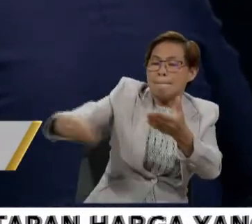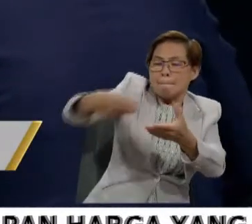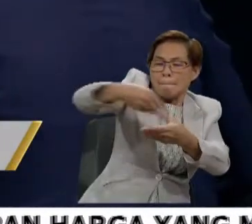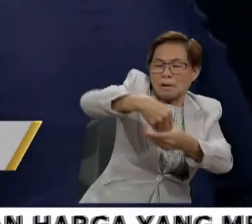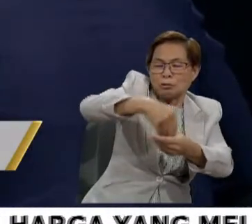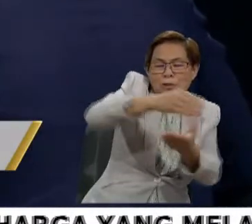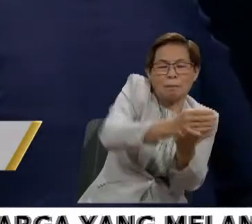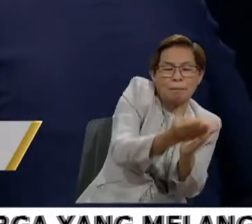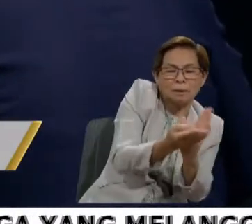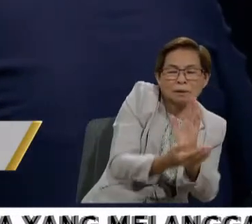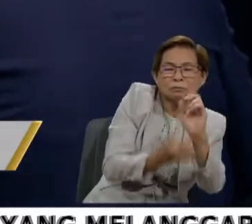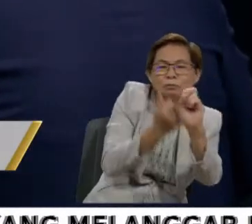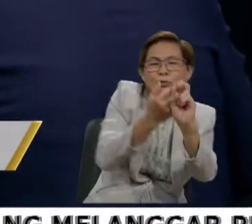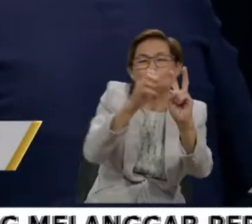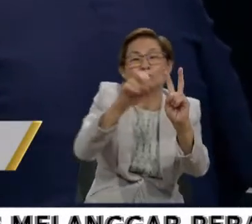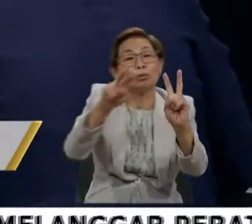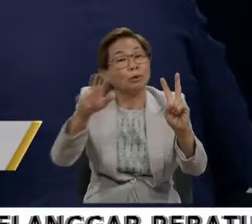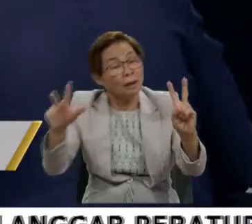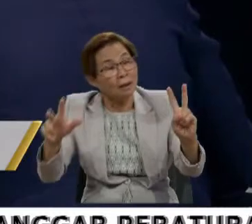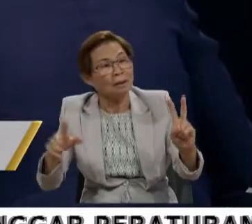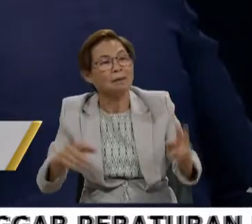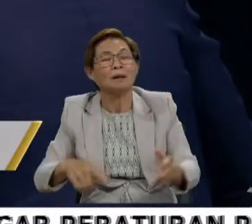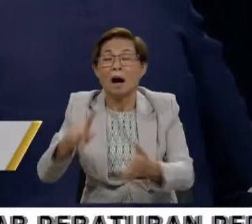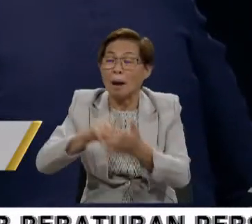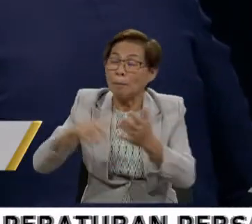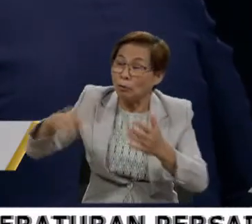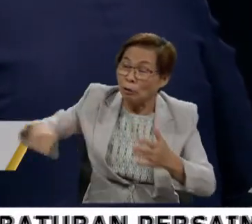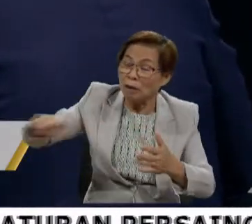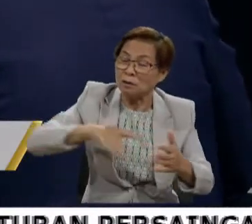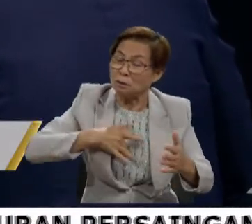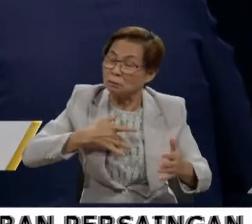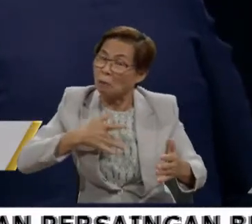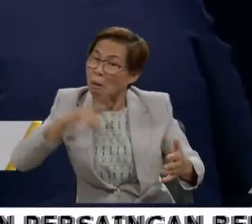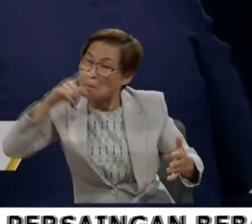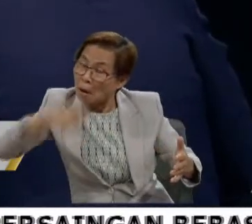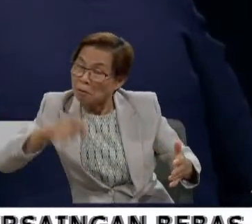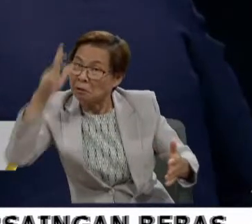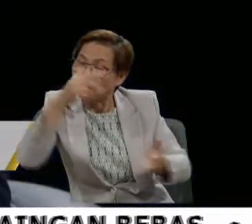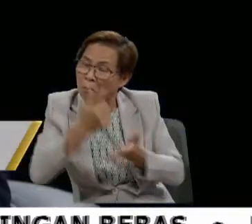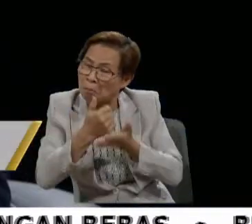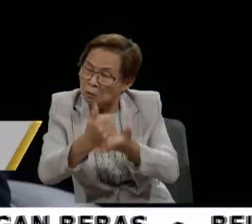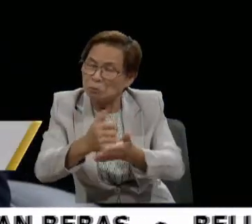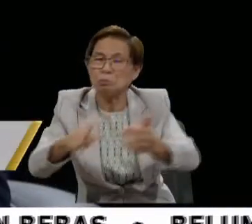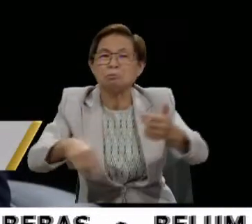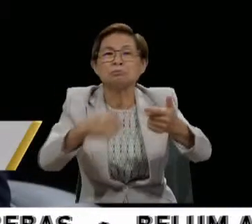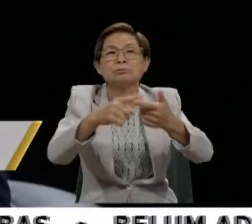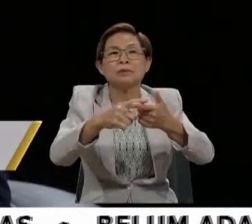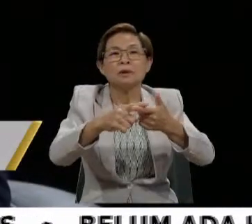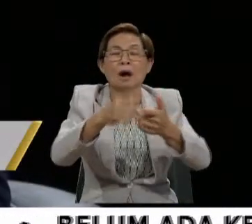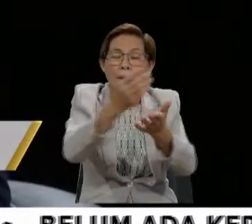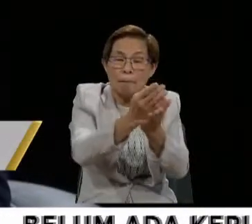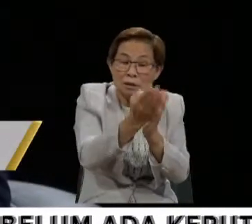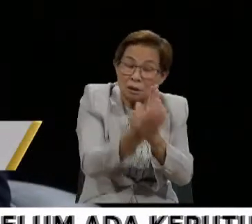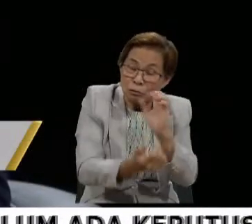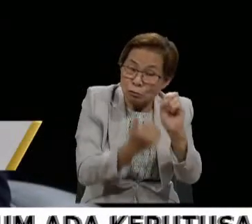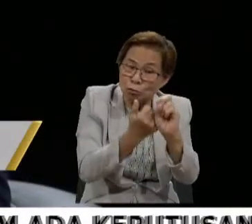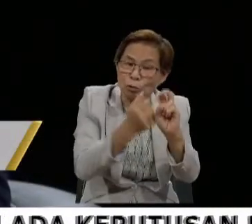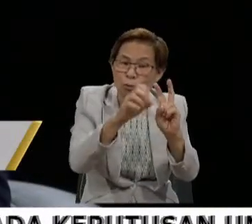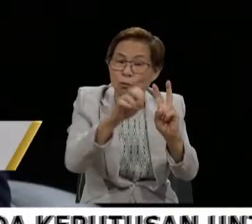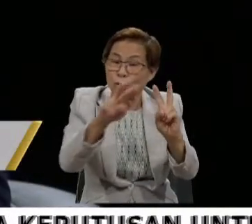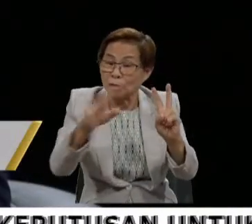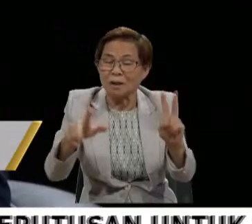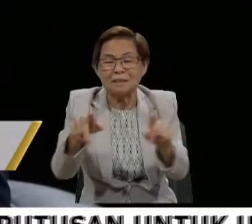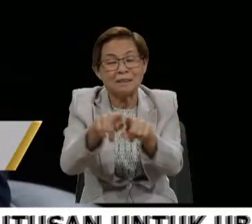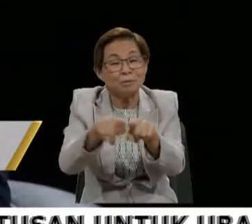ada sbat urus dengan mereka tanya apa yang mereka rasa patut kerajaan bantu dalam bajet 2023